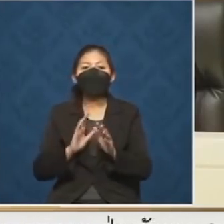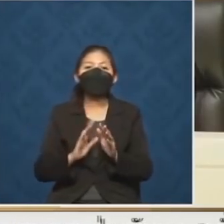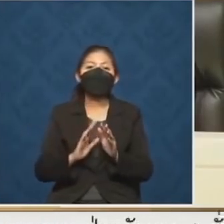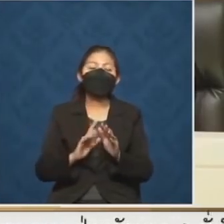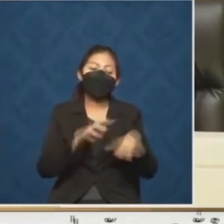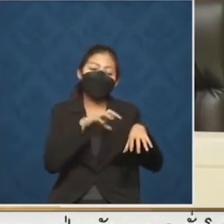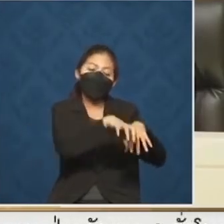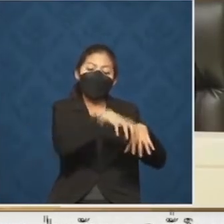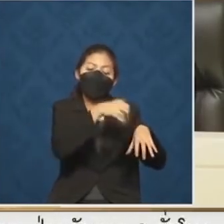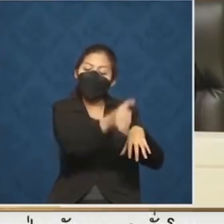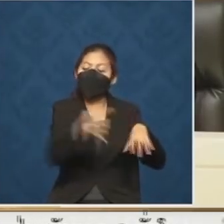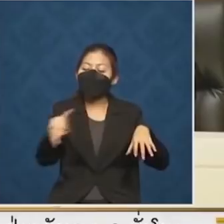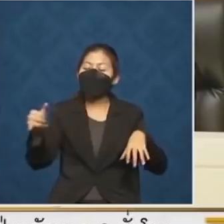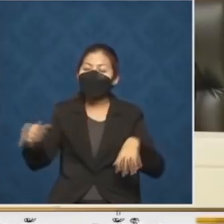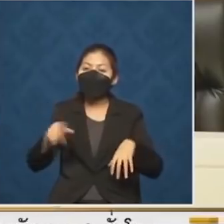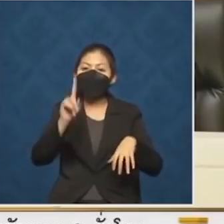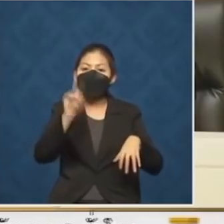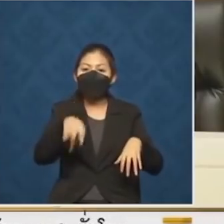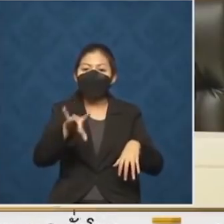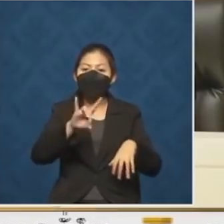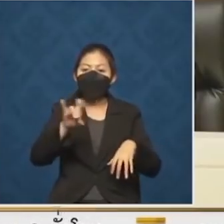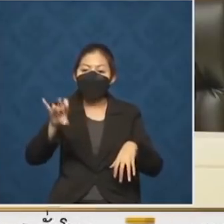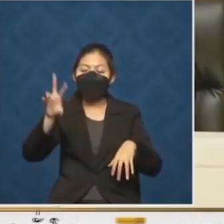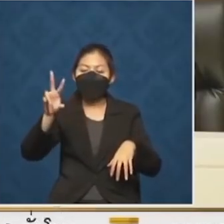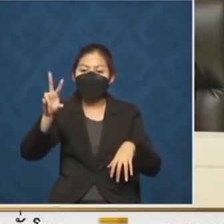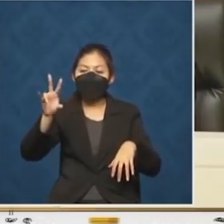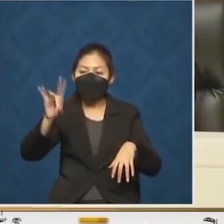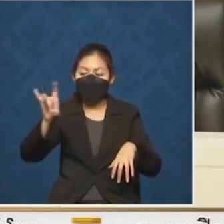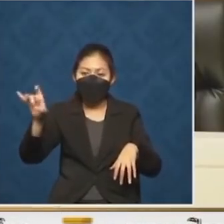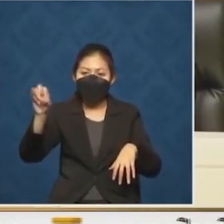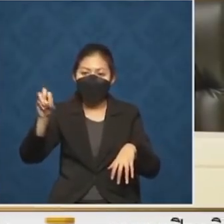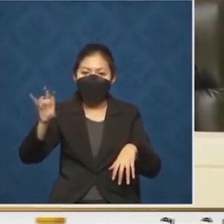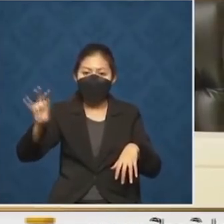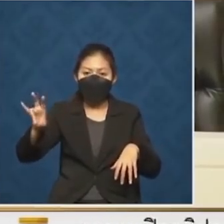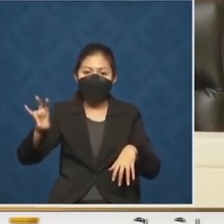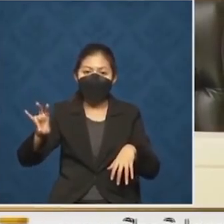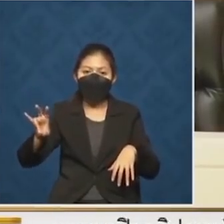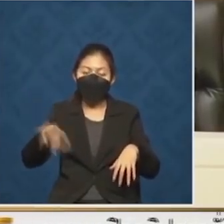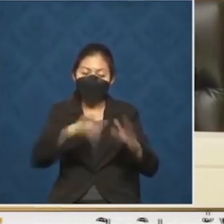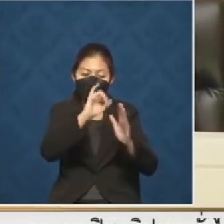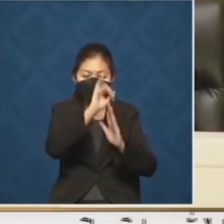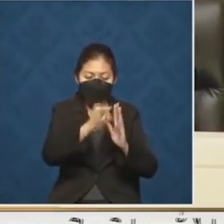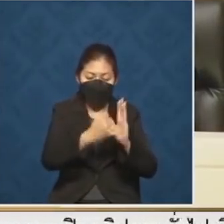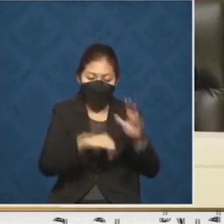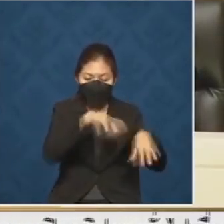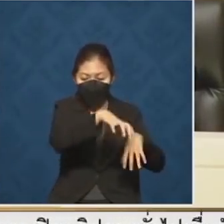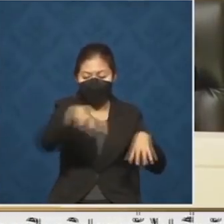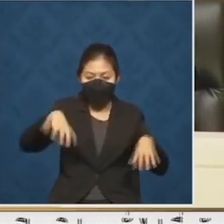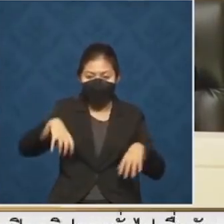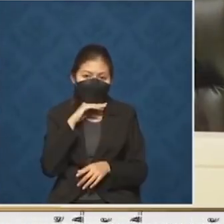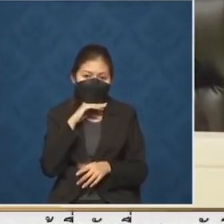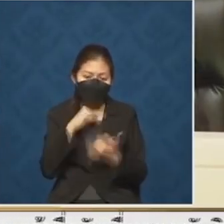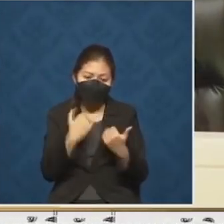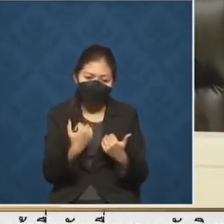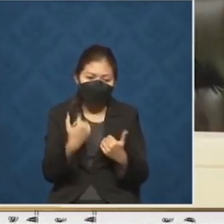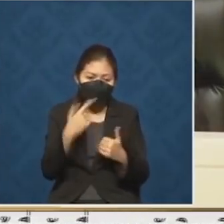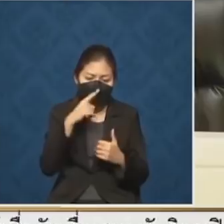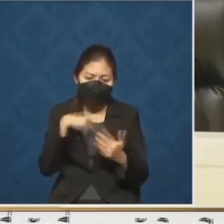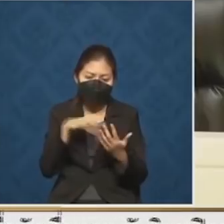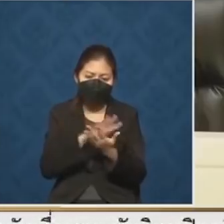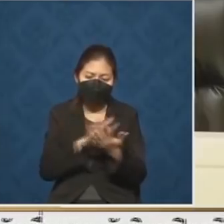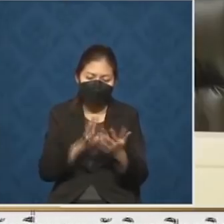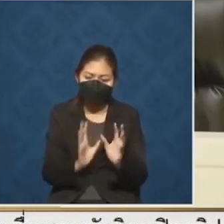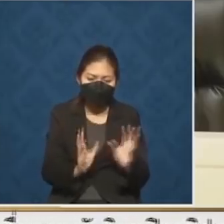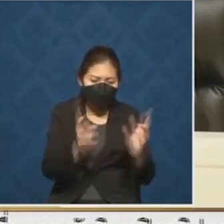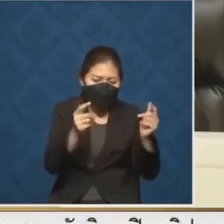แห่งวันนี้เราได้ตัวเลขออกมามีหมูในสต็อก25ล้านกิโล